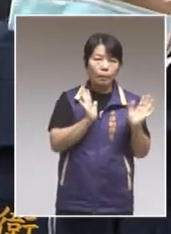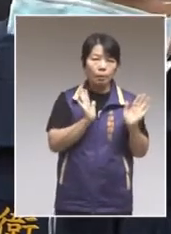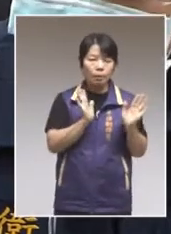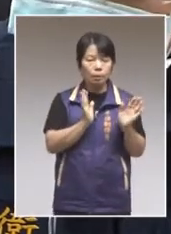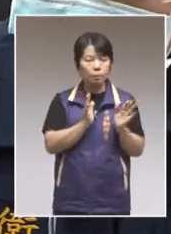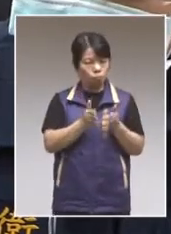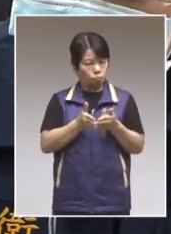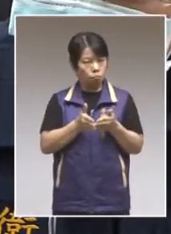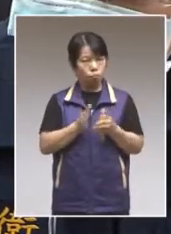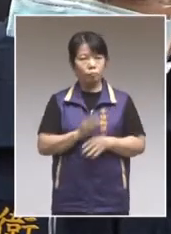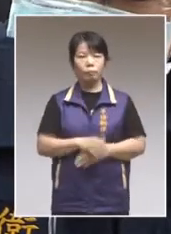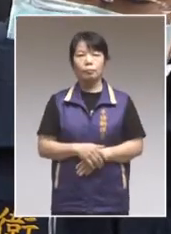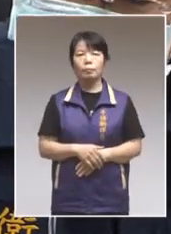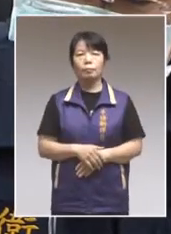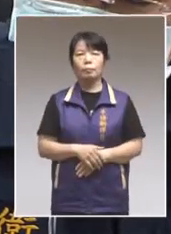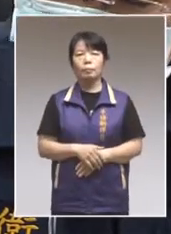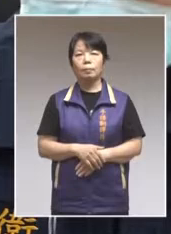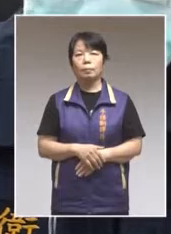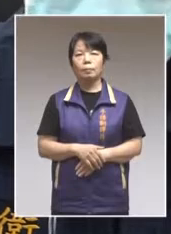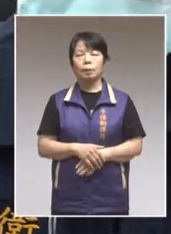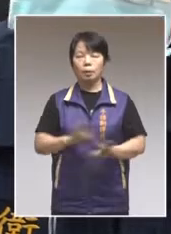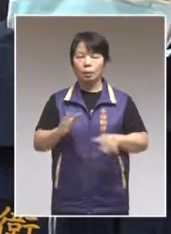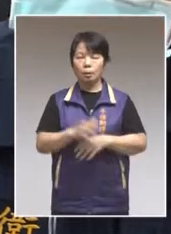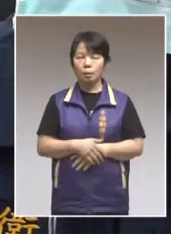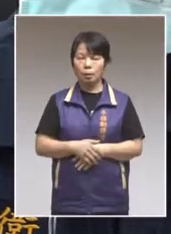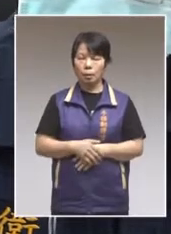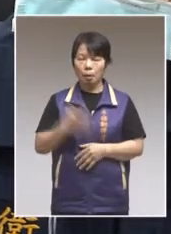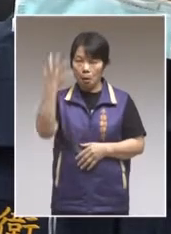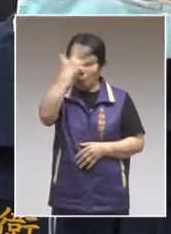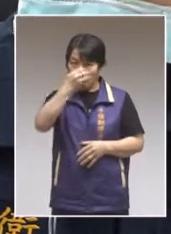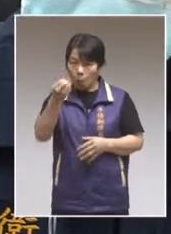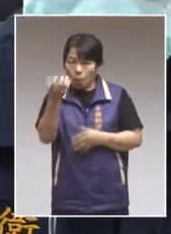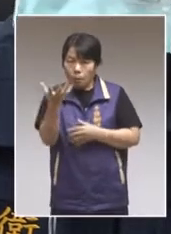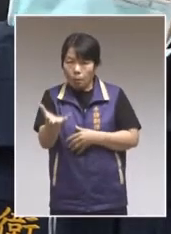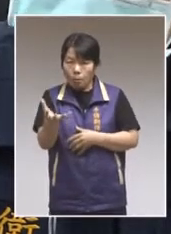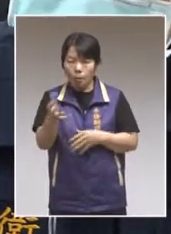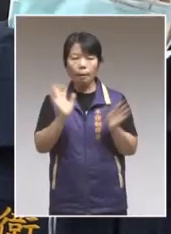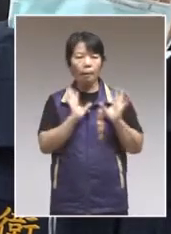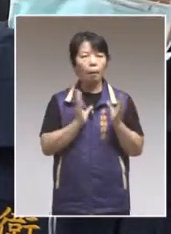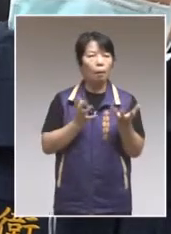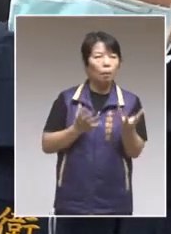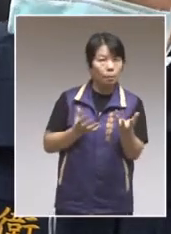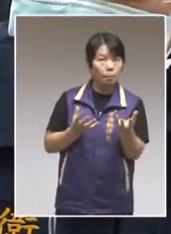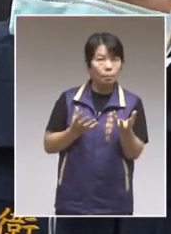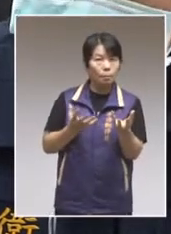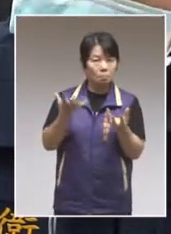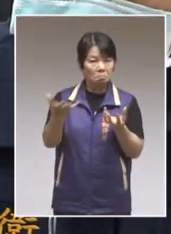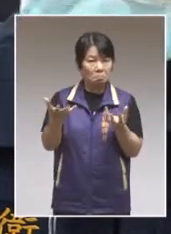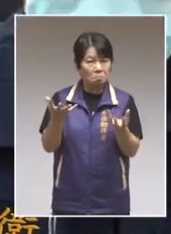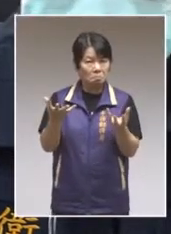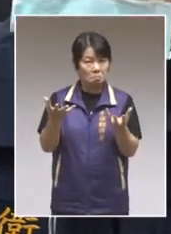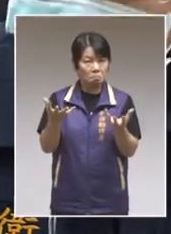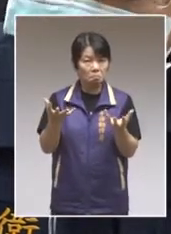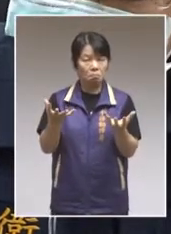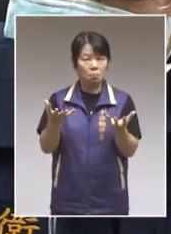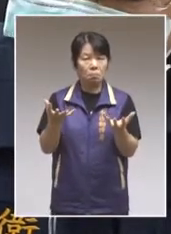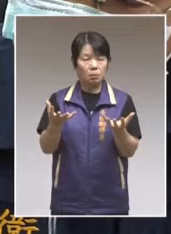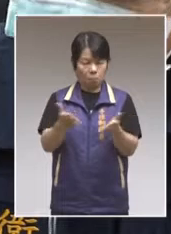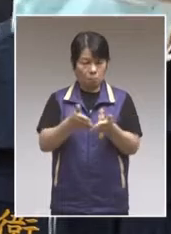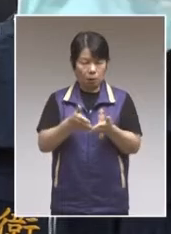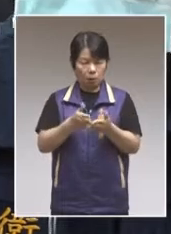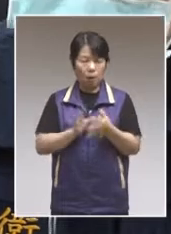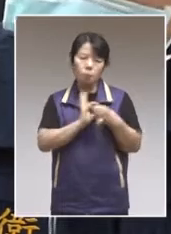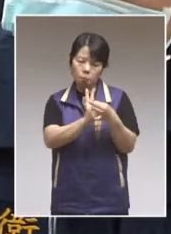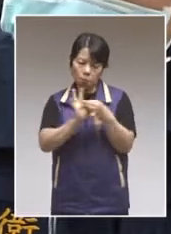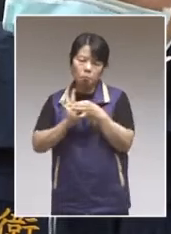那如果在这个高龄族群的部分或者是小孩族群的部分能够多一点这个